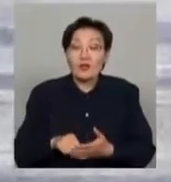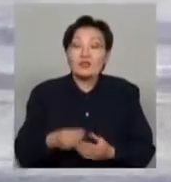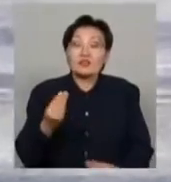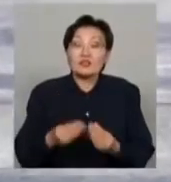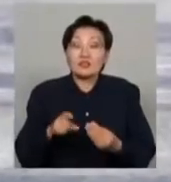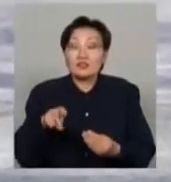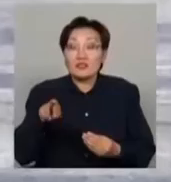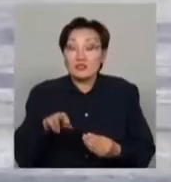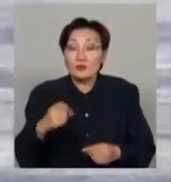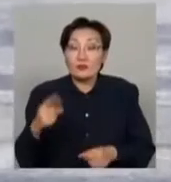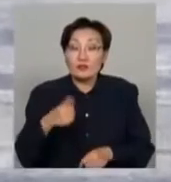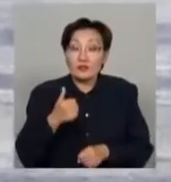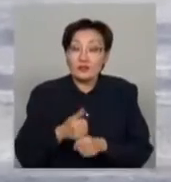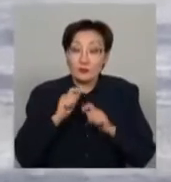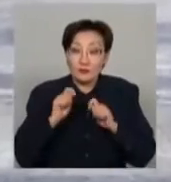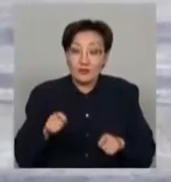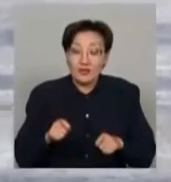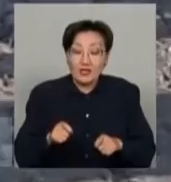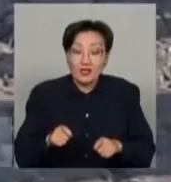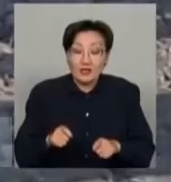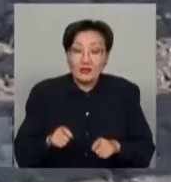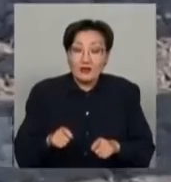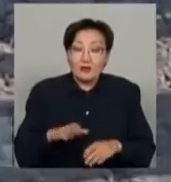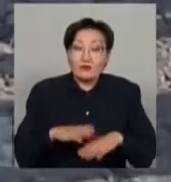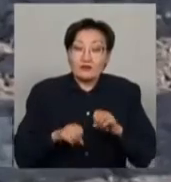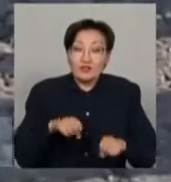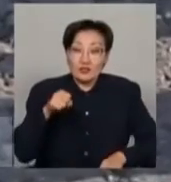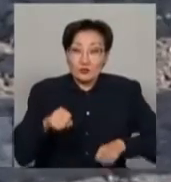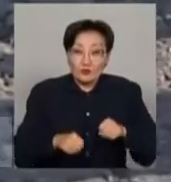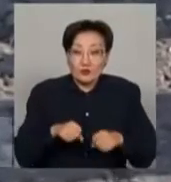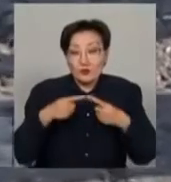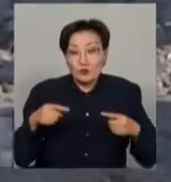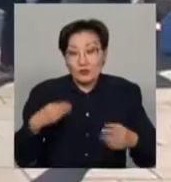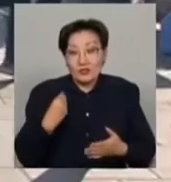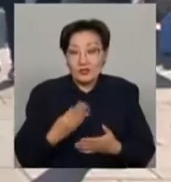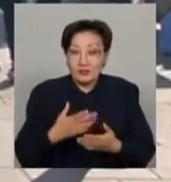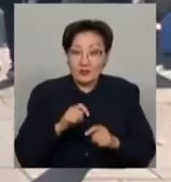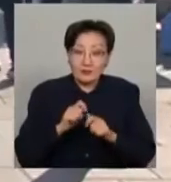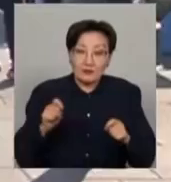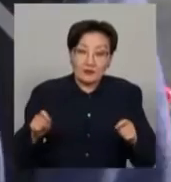лотерею. Главным призом стал профессиональный голландский велосипед и другие не менее ценные подарки.